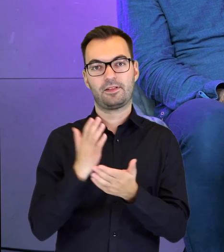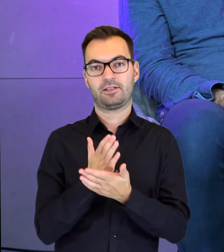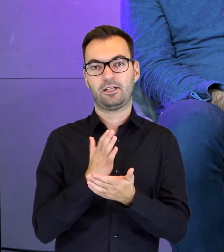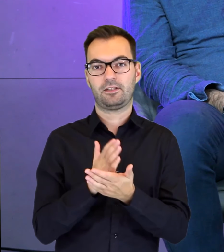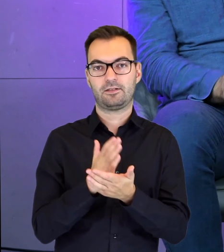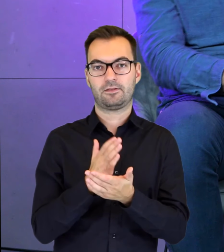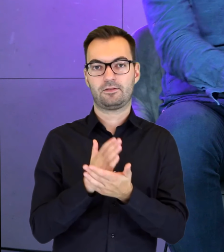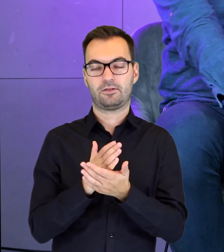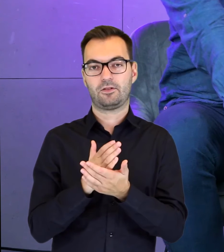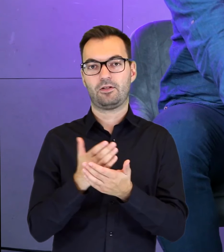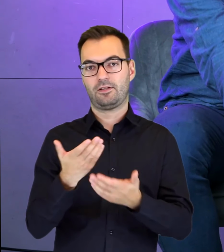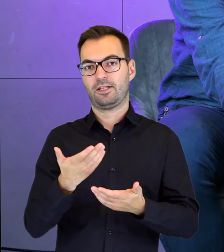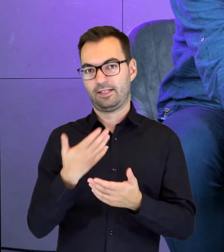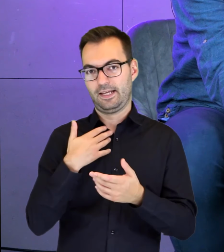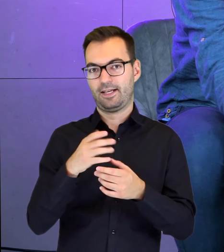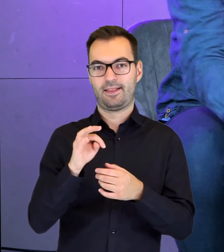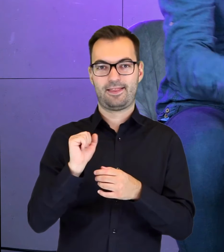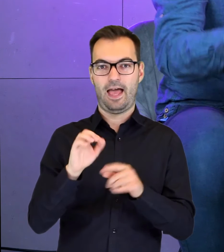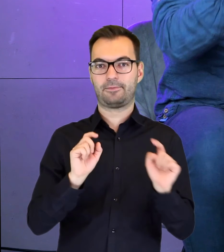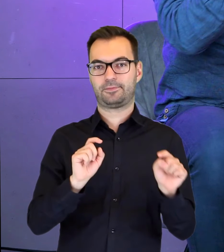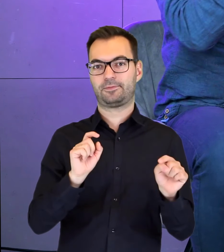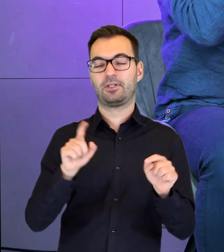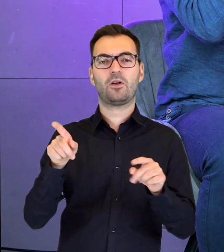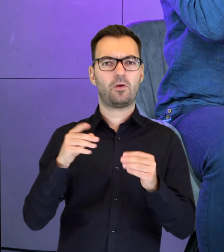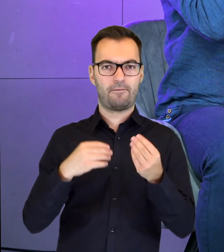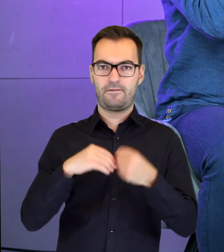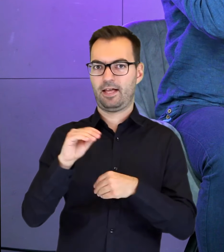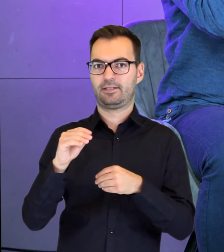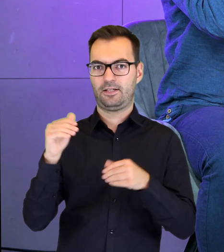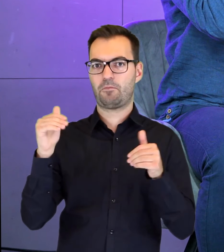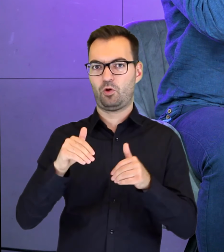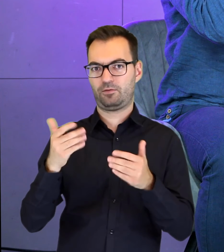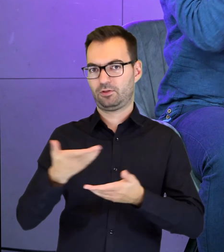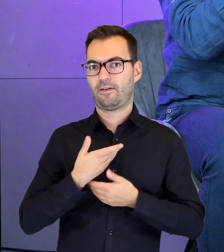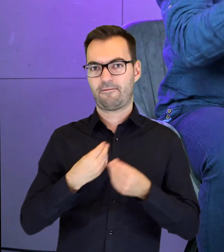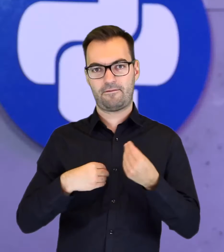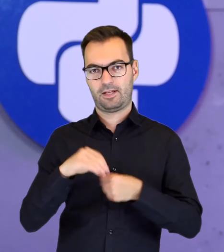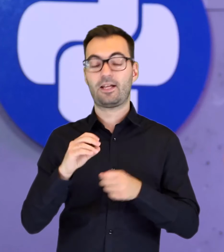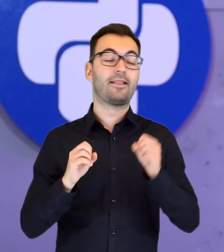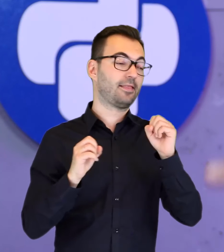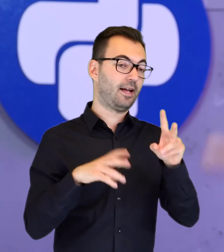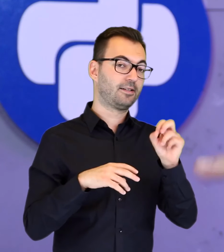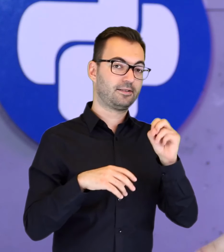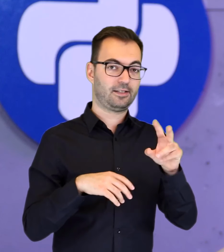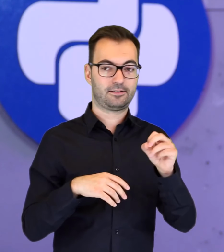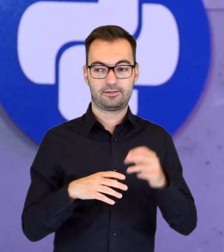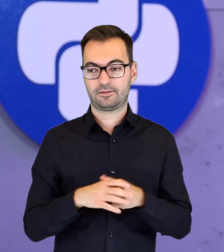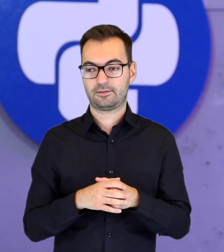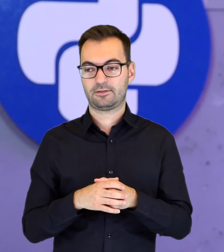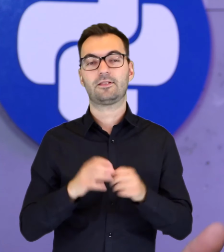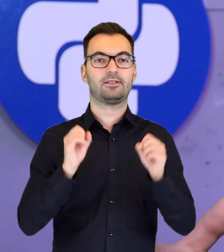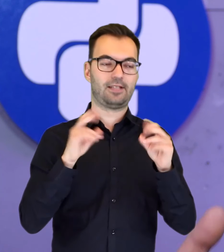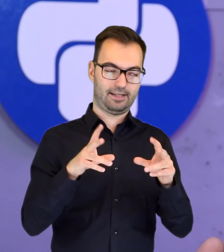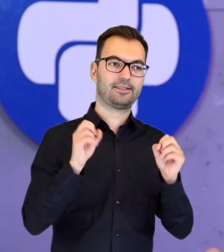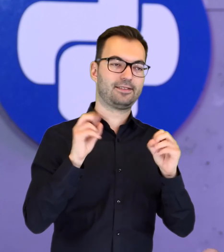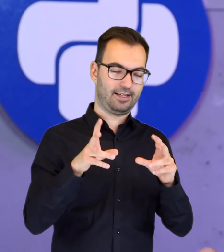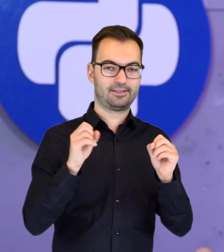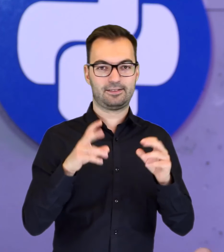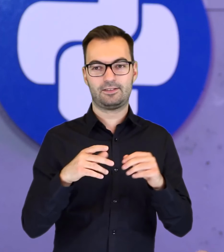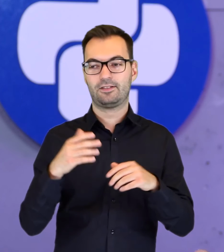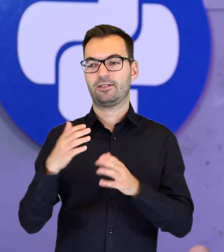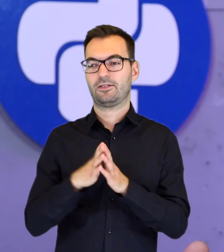może próbować czytników ekranowych do powiemy że czytniki ekranowe nie tylko pozwalają klikać tabulatorem ale tam jest dużo